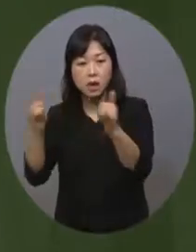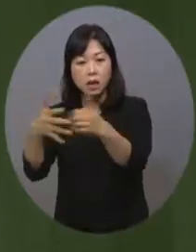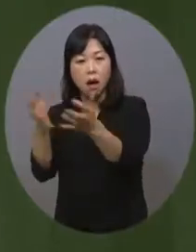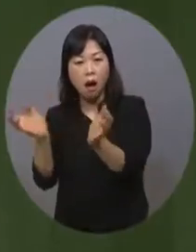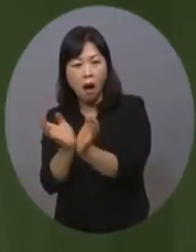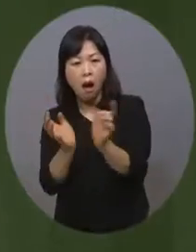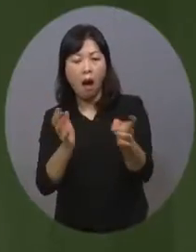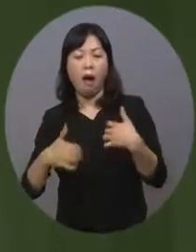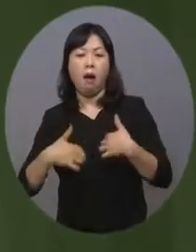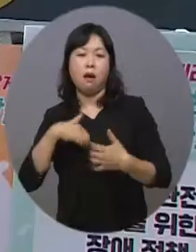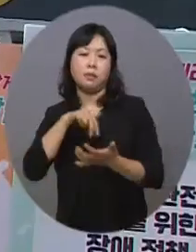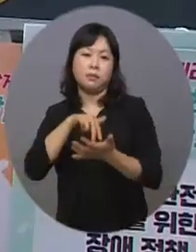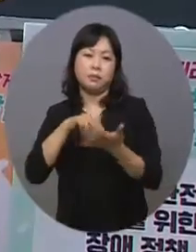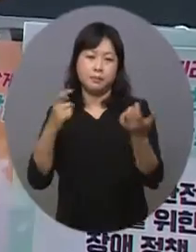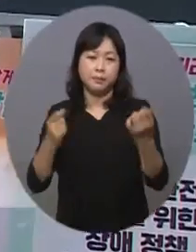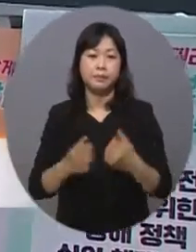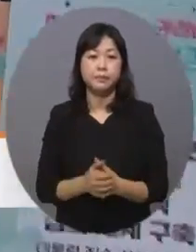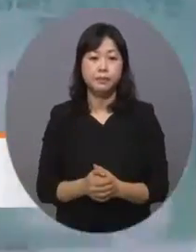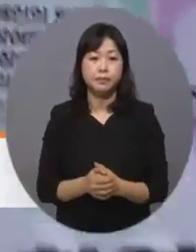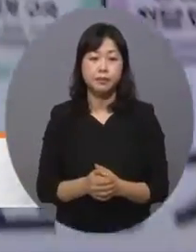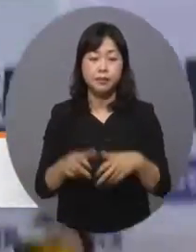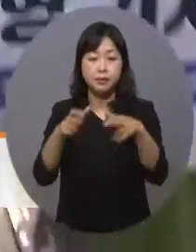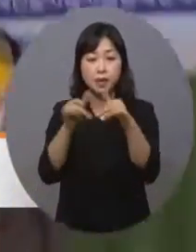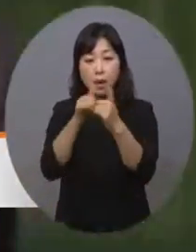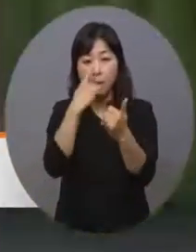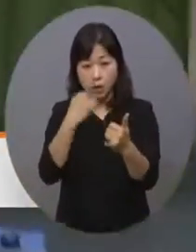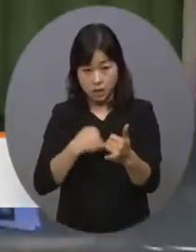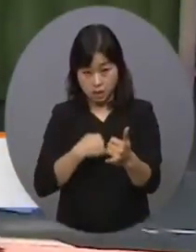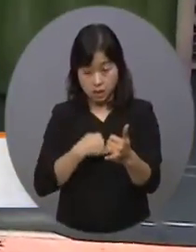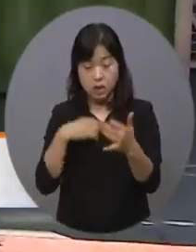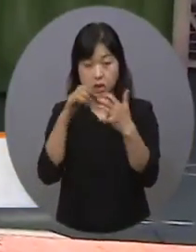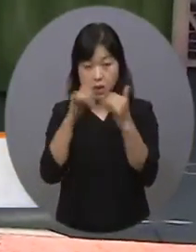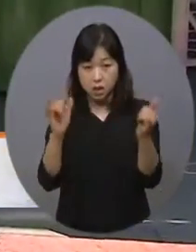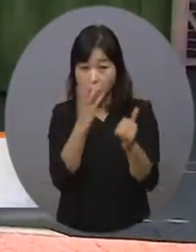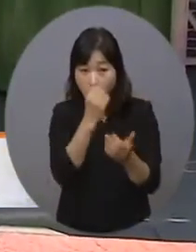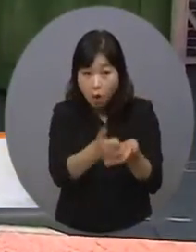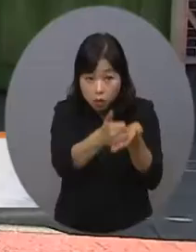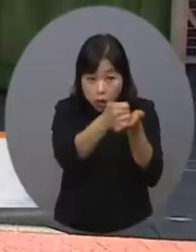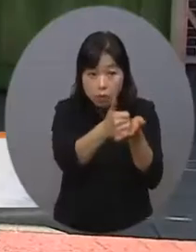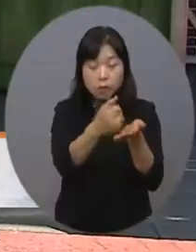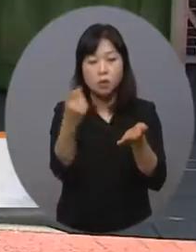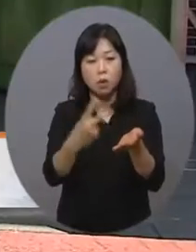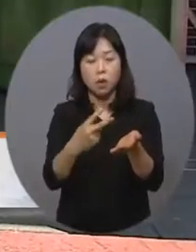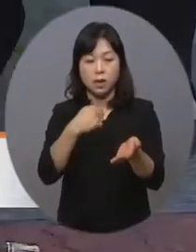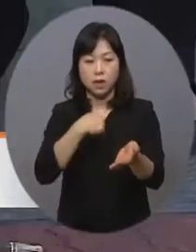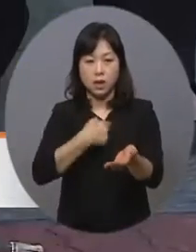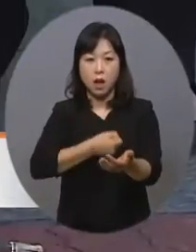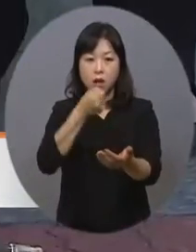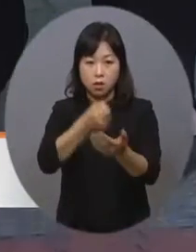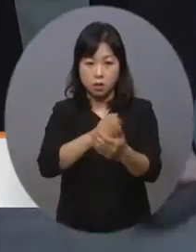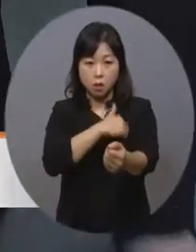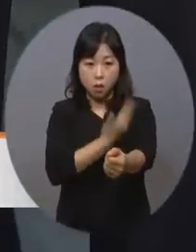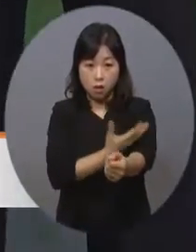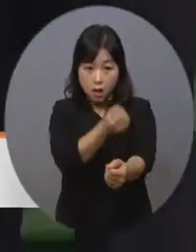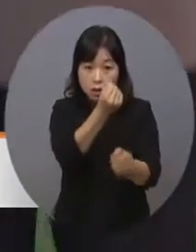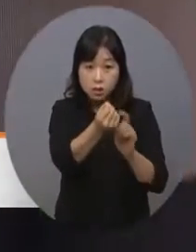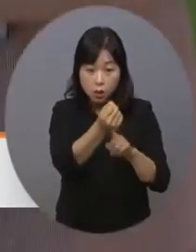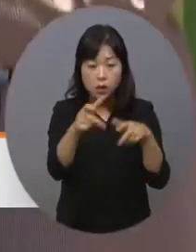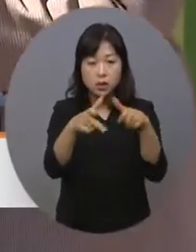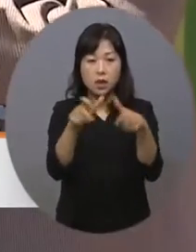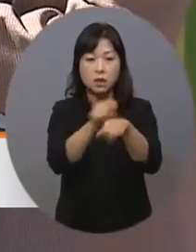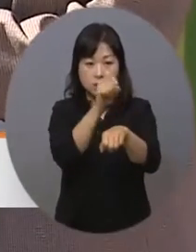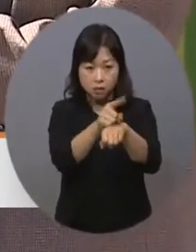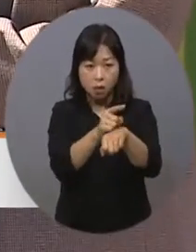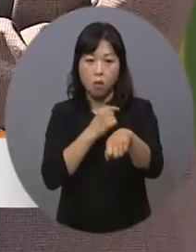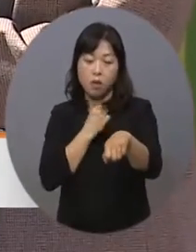집중되고 있습니다. 장애인 당사자의 인간으로서의 존엄, 자기결정권을 바탕으로 장애 특성과 욕구에 맞는